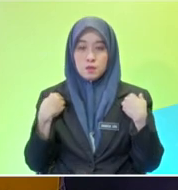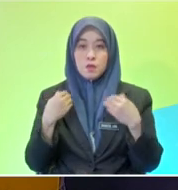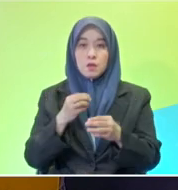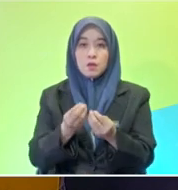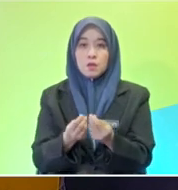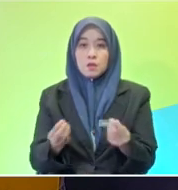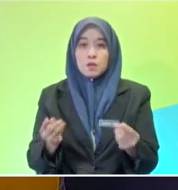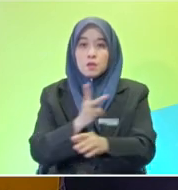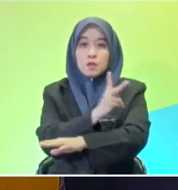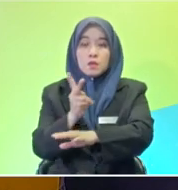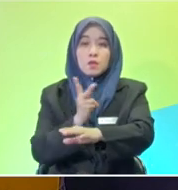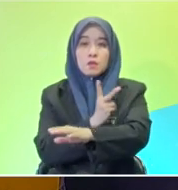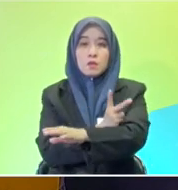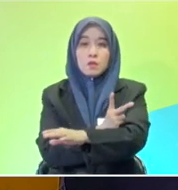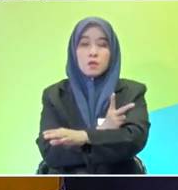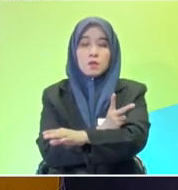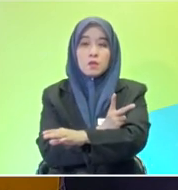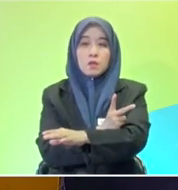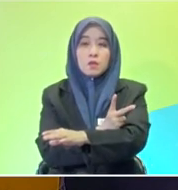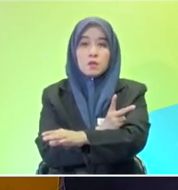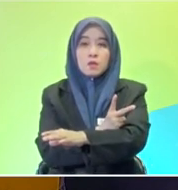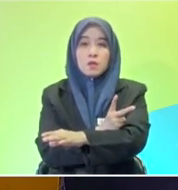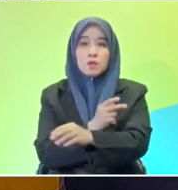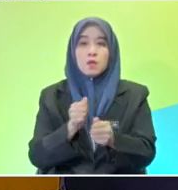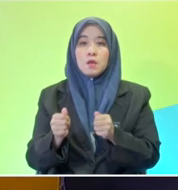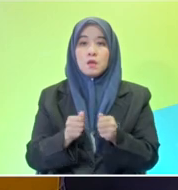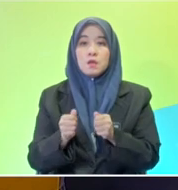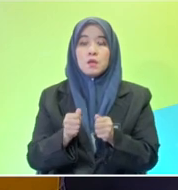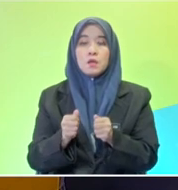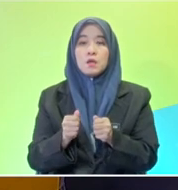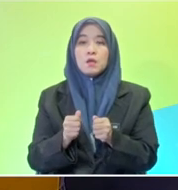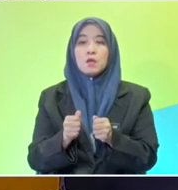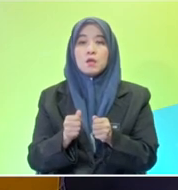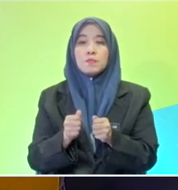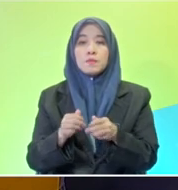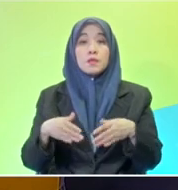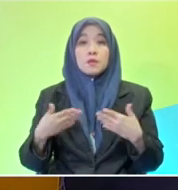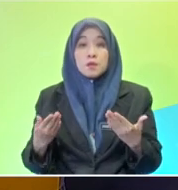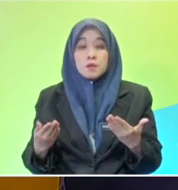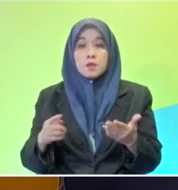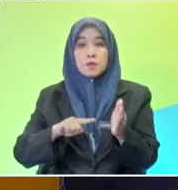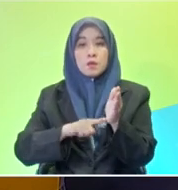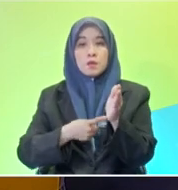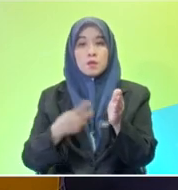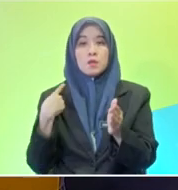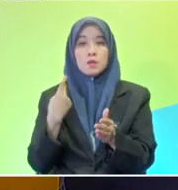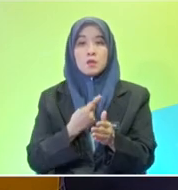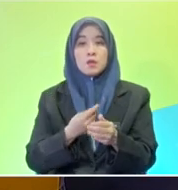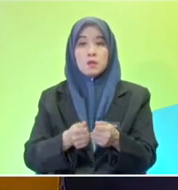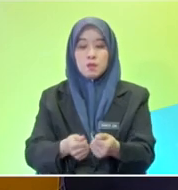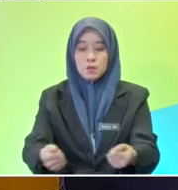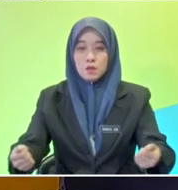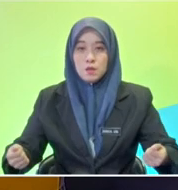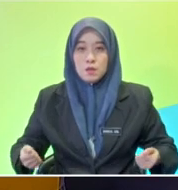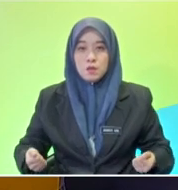kebun. Okey. Baik. Aktivitinya macam mana? Mula-mula kita alaskan dulang ini dengan kertas